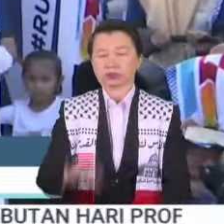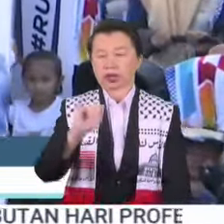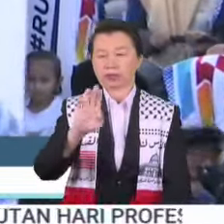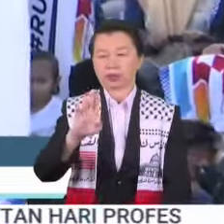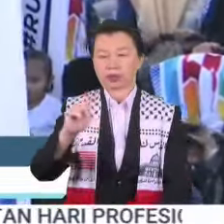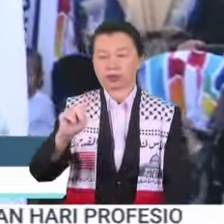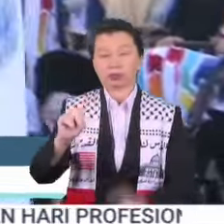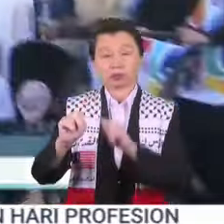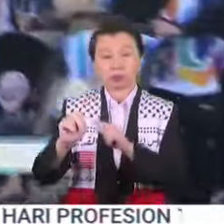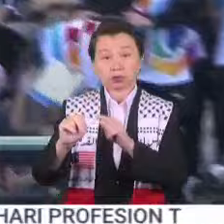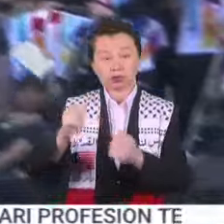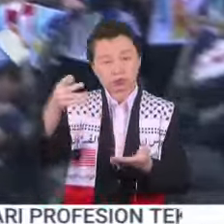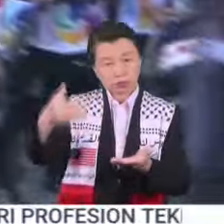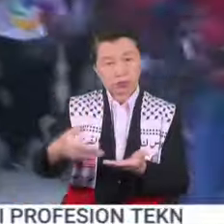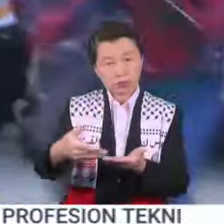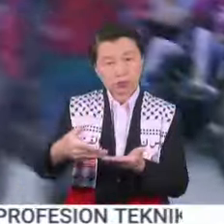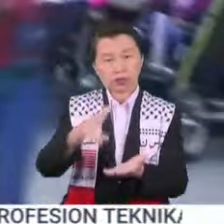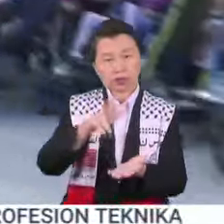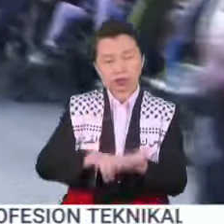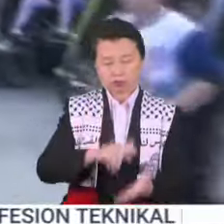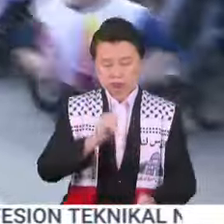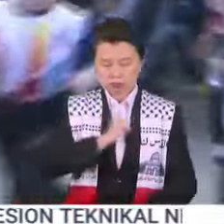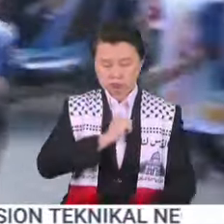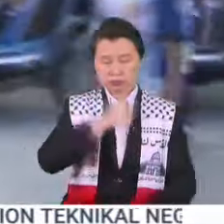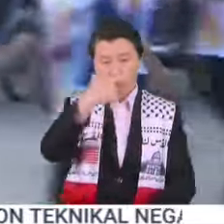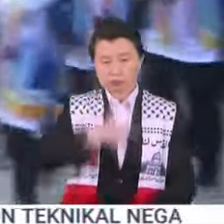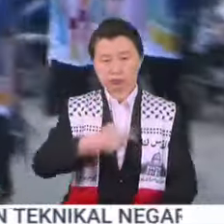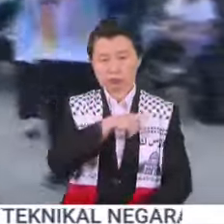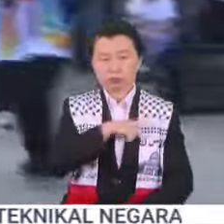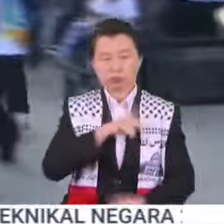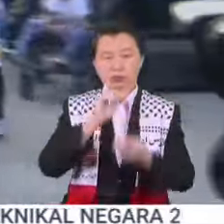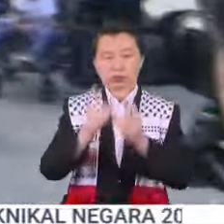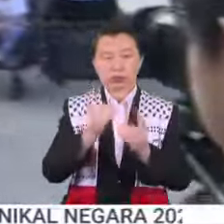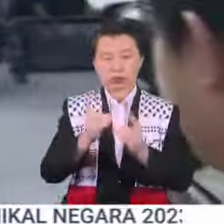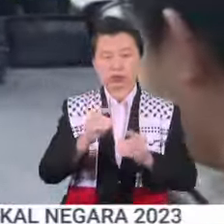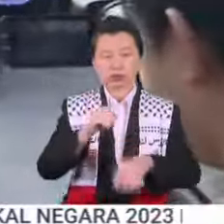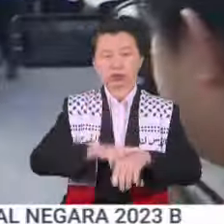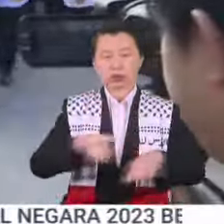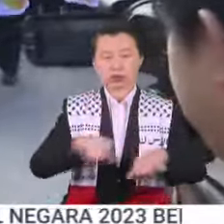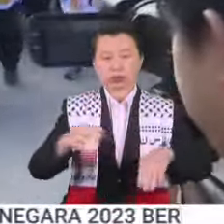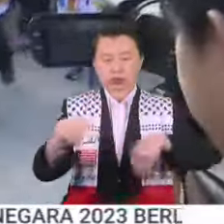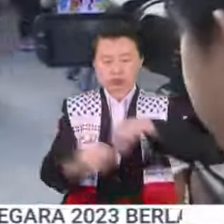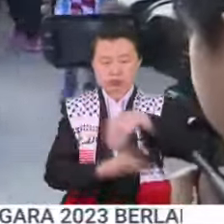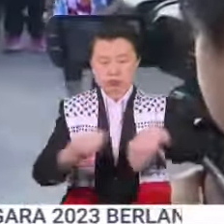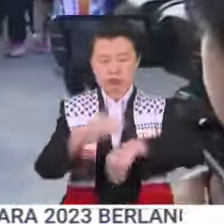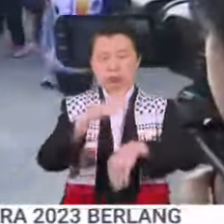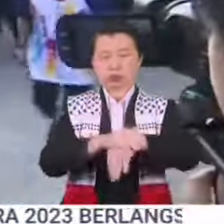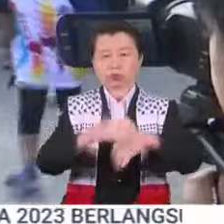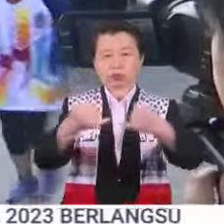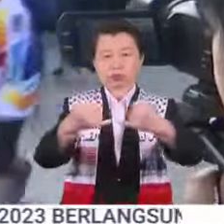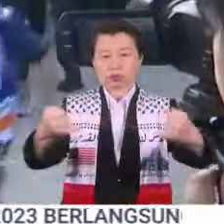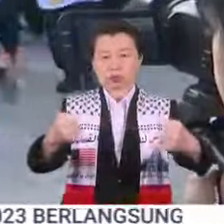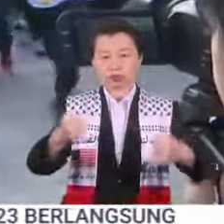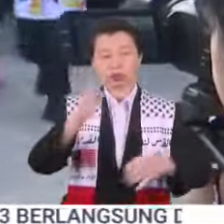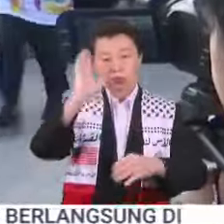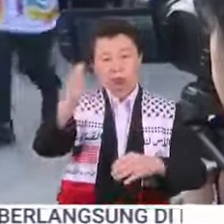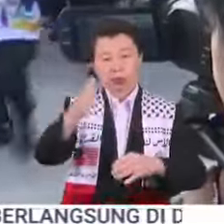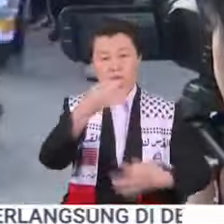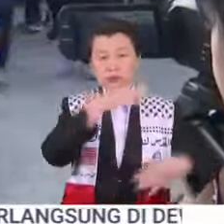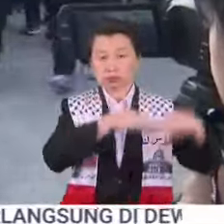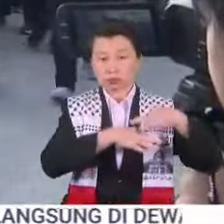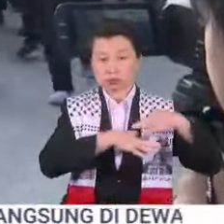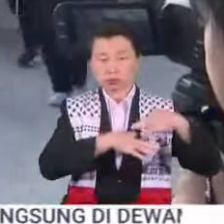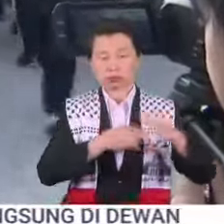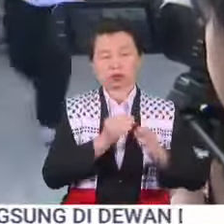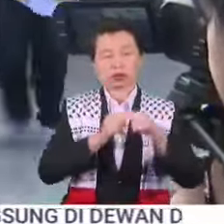IDN adalah suatu bentuk pengenalan dan pengesahan diri individu secara digital semasa melakukan transaksi secara dalam talian. Ia bakal